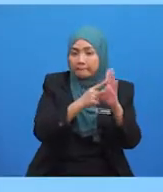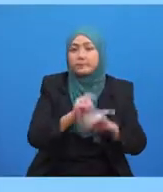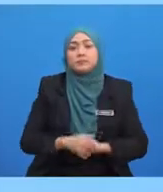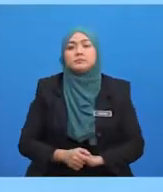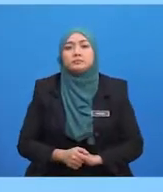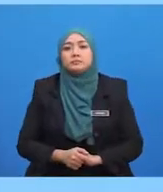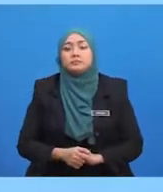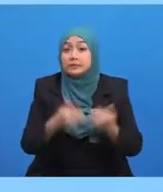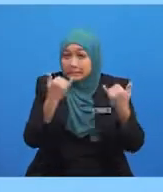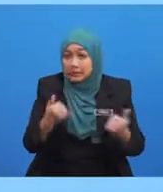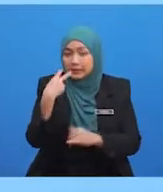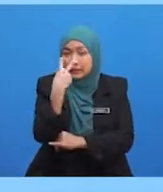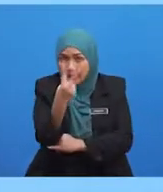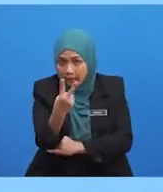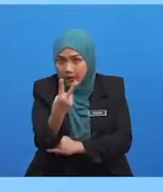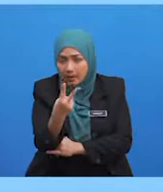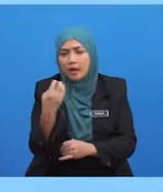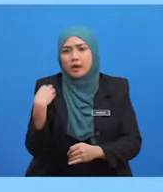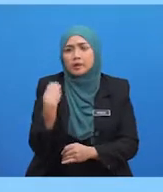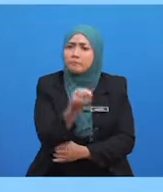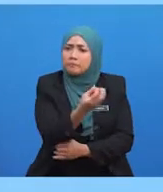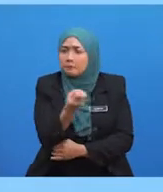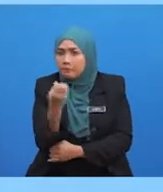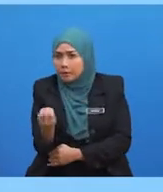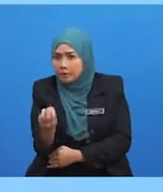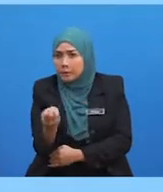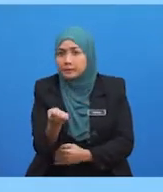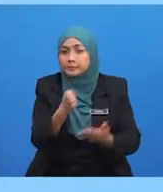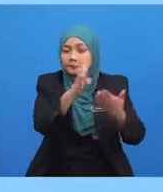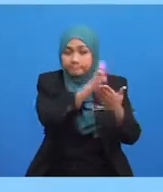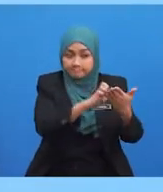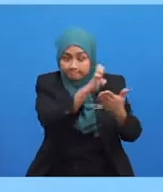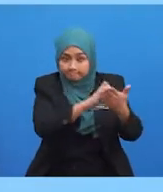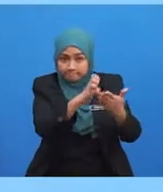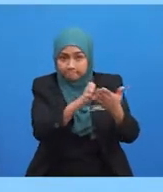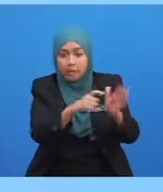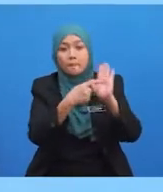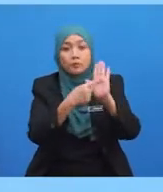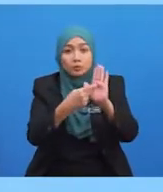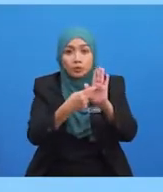mari kita lihat pula beberapa eksperimen yang menunjukkan bahawa